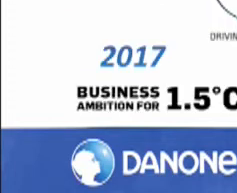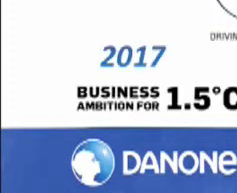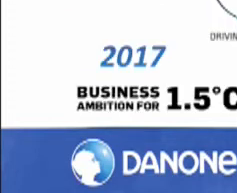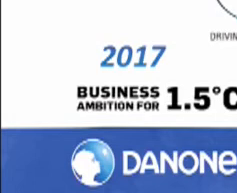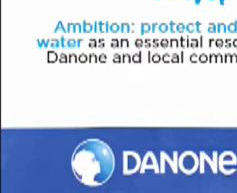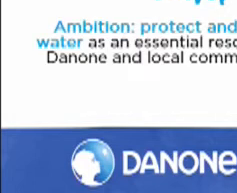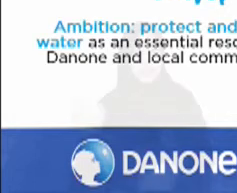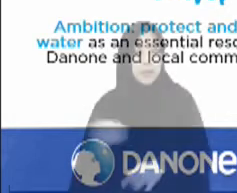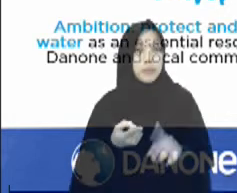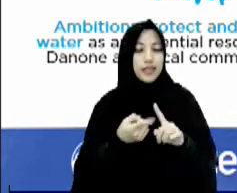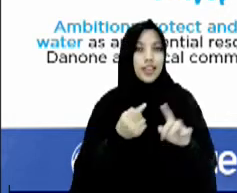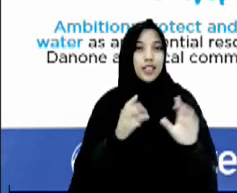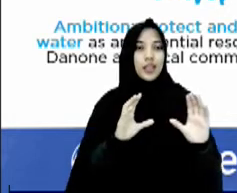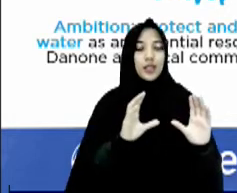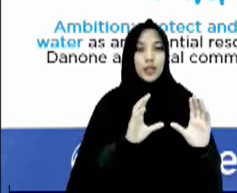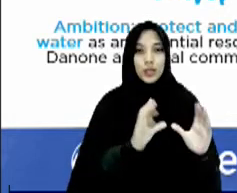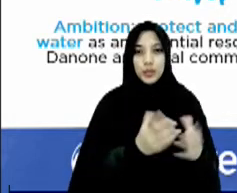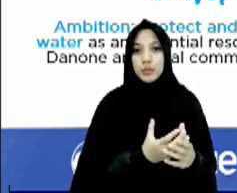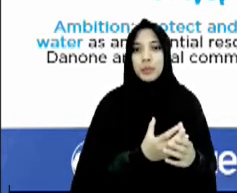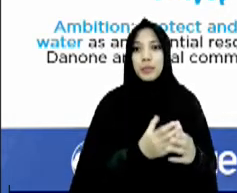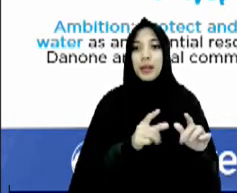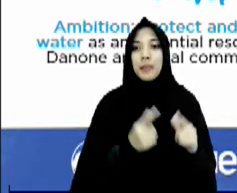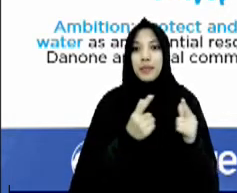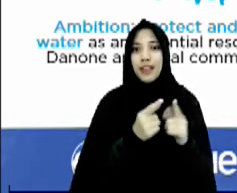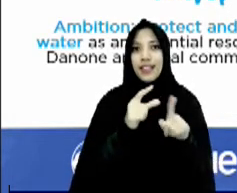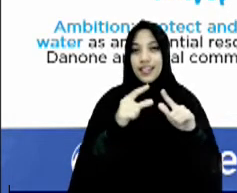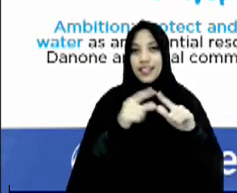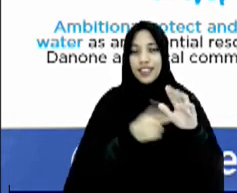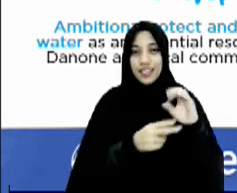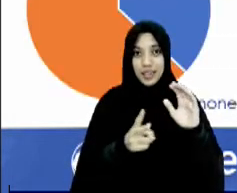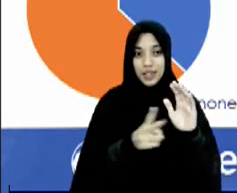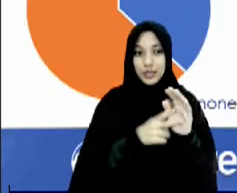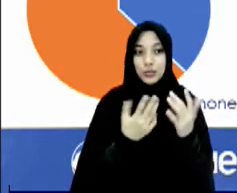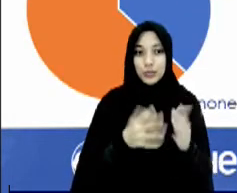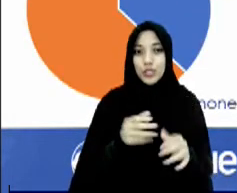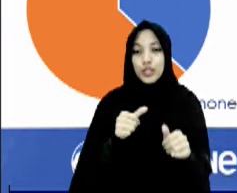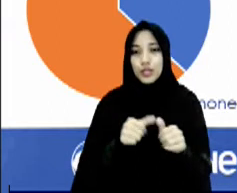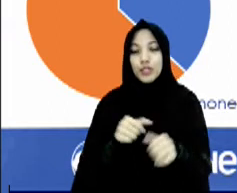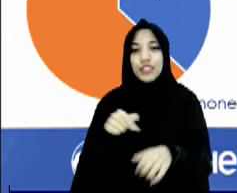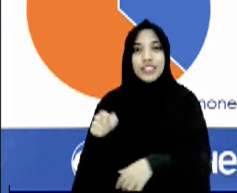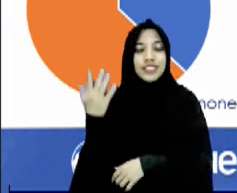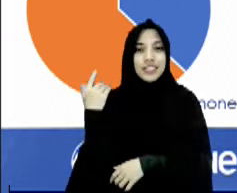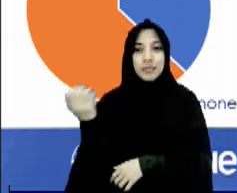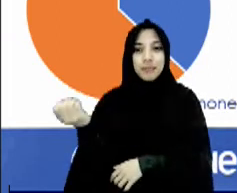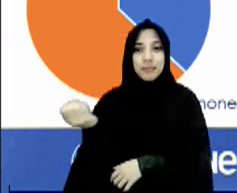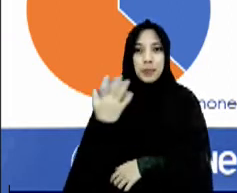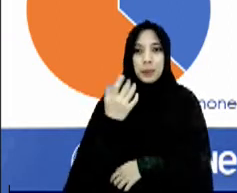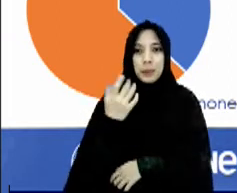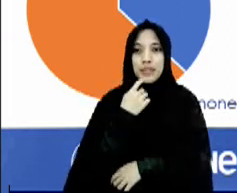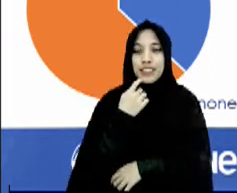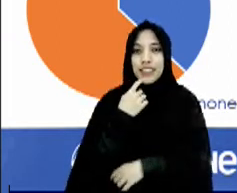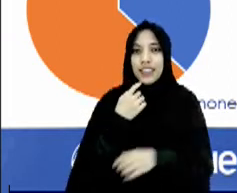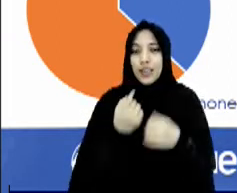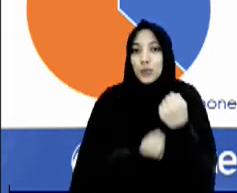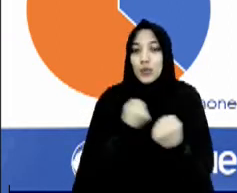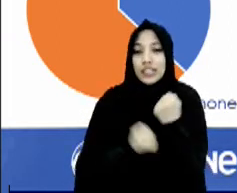kemudian ini tadi soal investasi yang kita put eh di periode 2020-222 dan EE ini tadi yang menjawab pertanyaan Mas Adrian soal effort apa yang kita